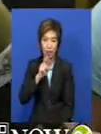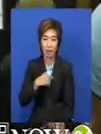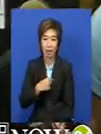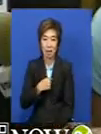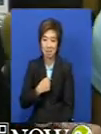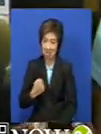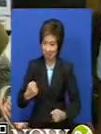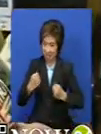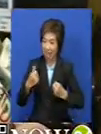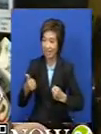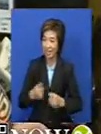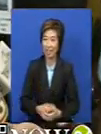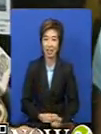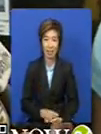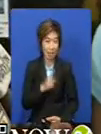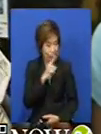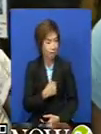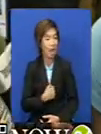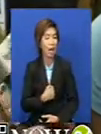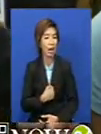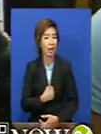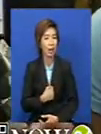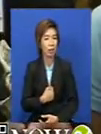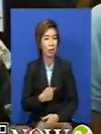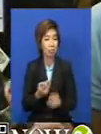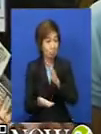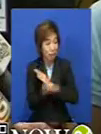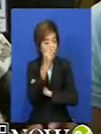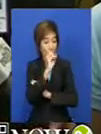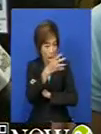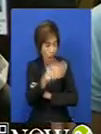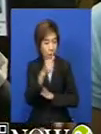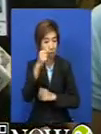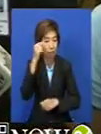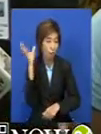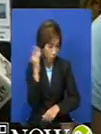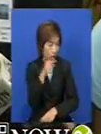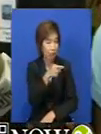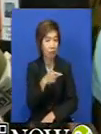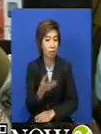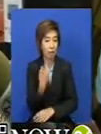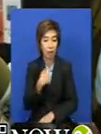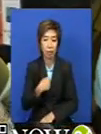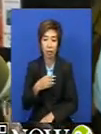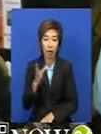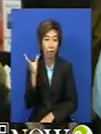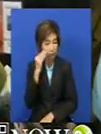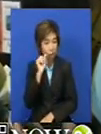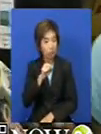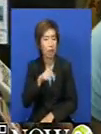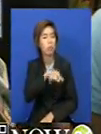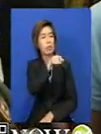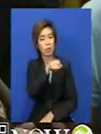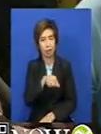ถามสุขภาพเนี่ย ถามส ุ ขภาพ มันจะไปปฏิเสธทำไมเมื่อเช้าฉันบอกฟังเปล่า ฟ ัง ฟังแล้วไงก็พวกเ